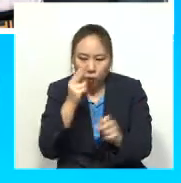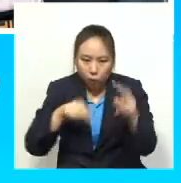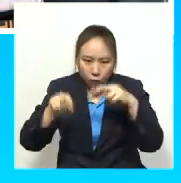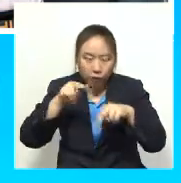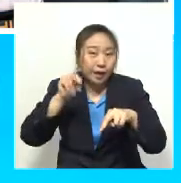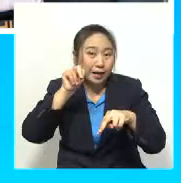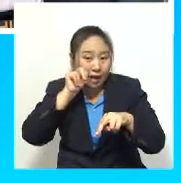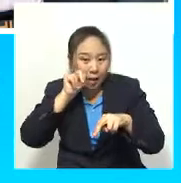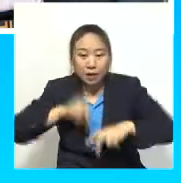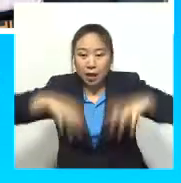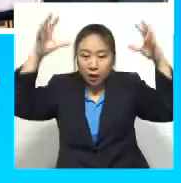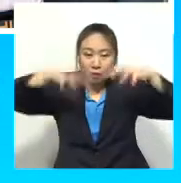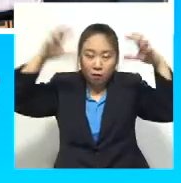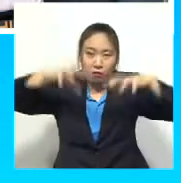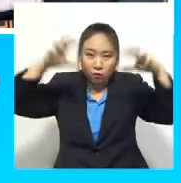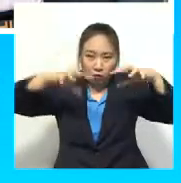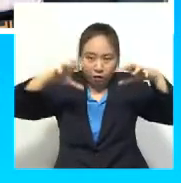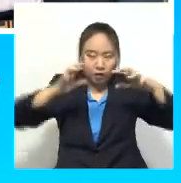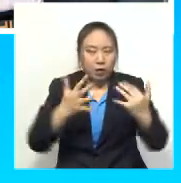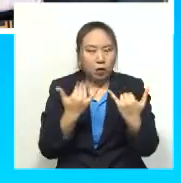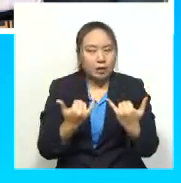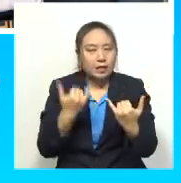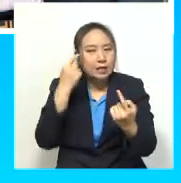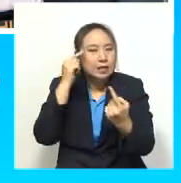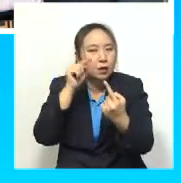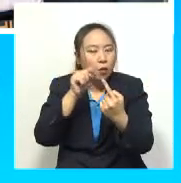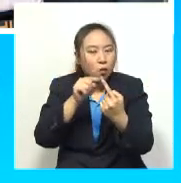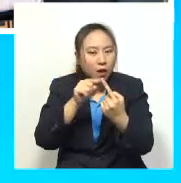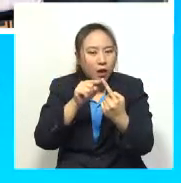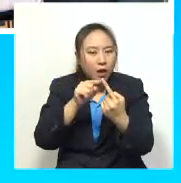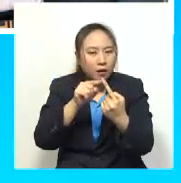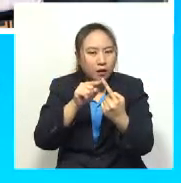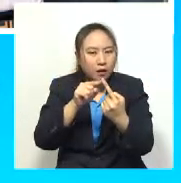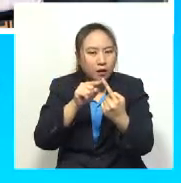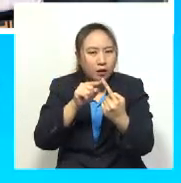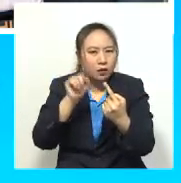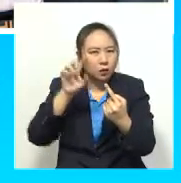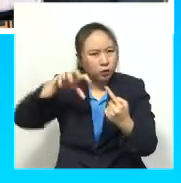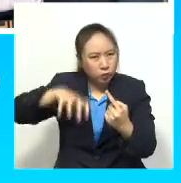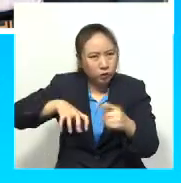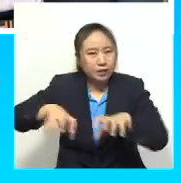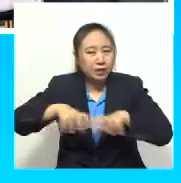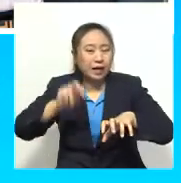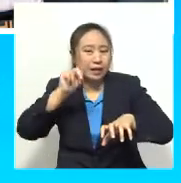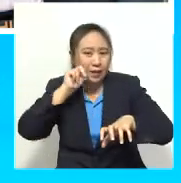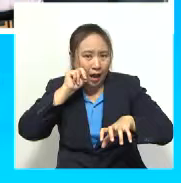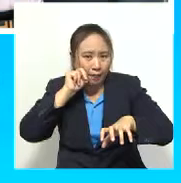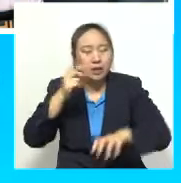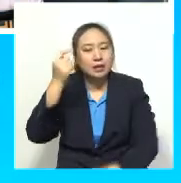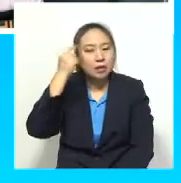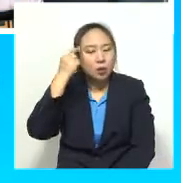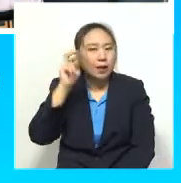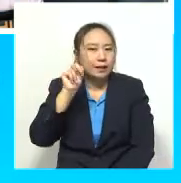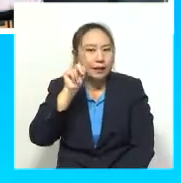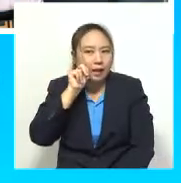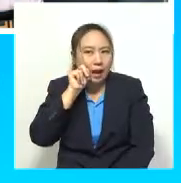พฝนปัจจุบันนะครับเราคาดการนะครับโดยศูนย์บริการน้ำอัจฉริยะของเรานะครับก็คาดการว่าน้ำจะสู